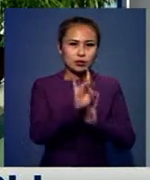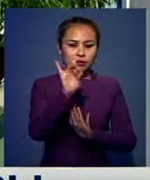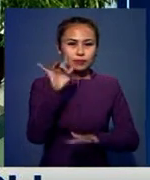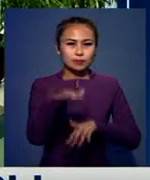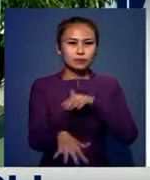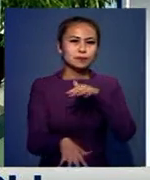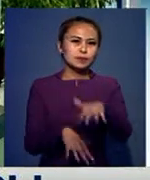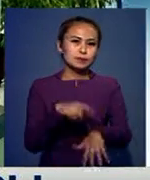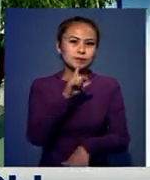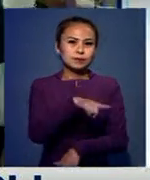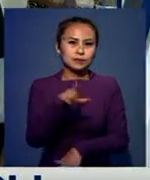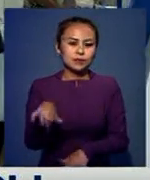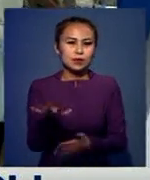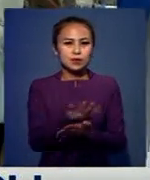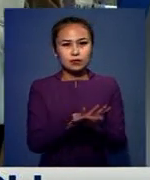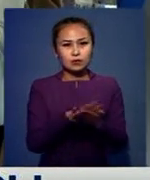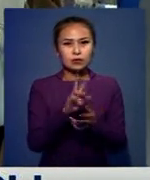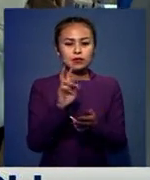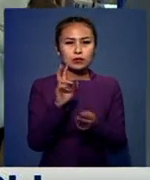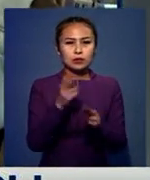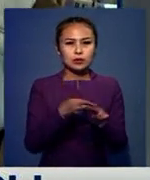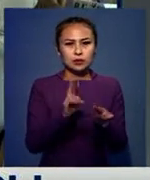ағылған аймақ тұрғындары еш кедергісіз келіп,